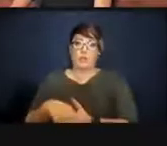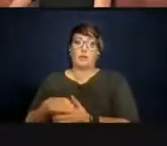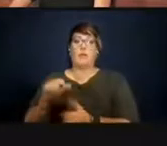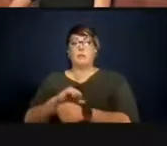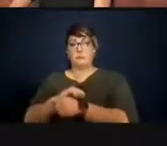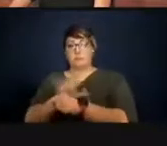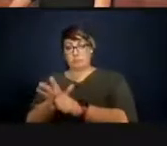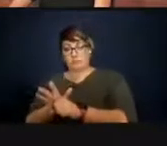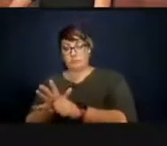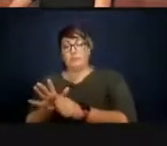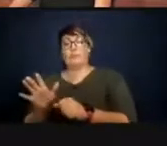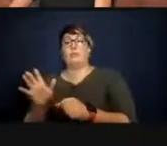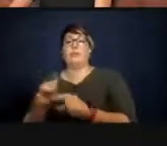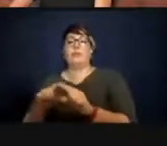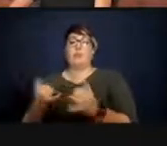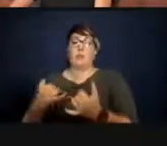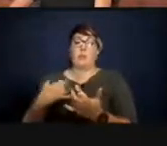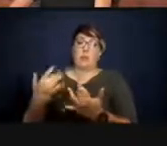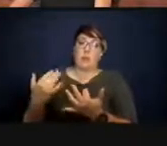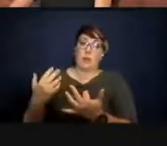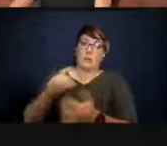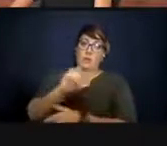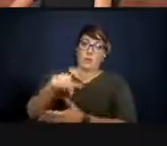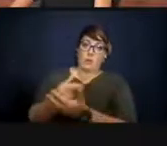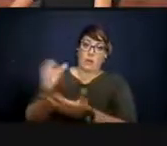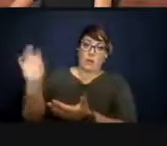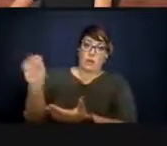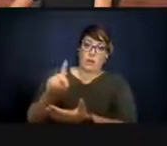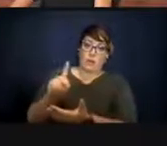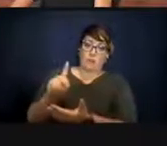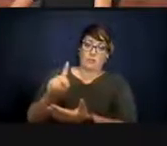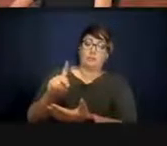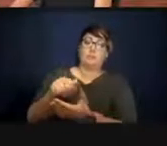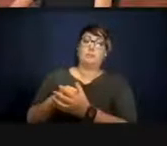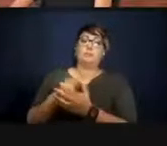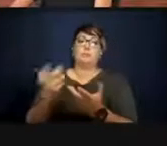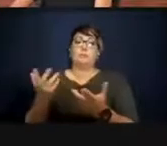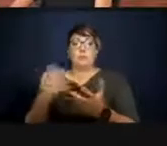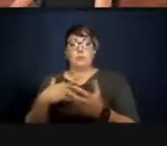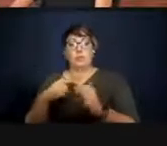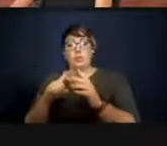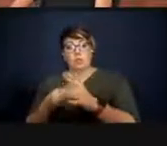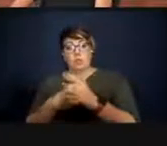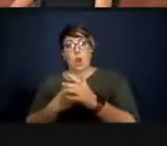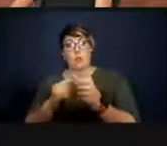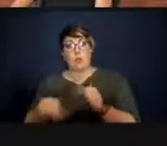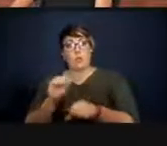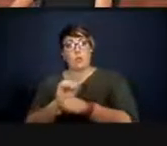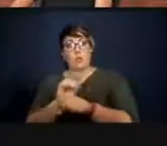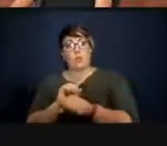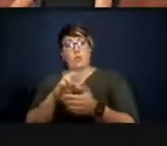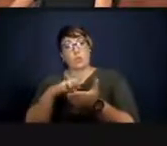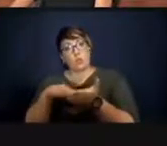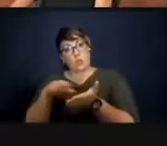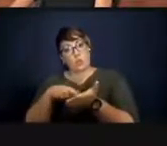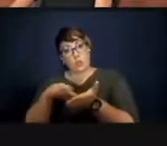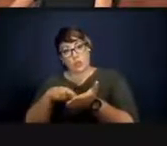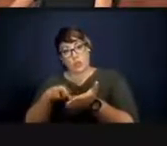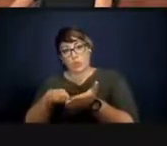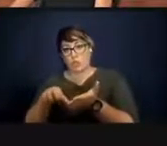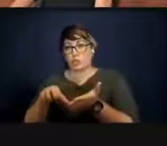kufuatilia ni wapi wanafunzi wetu wanajiunga baada ya